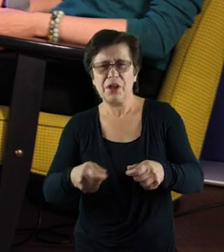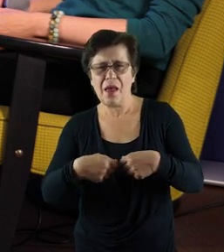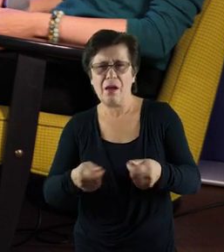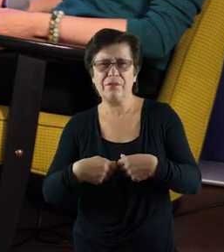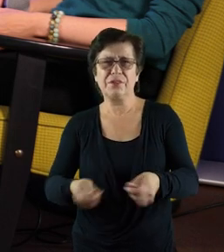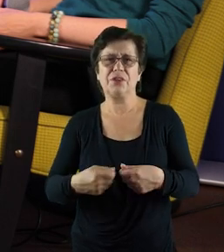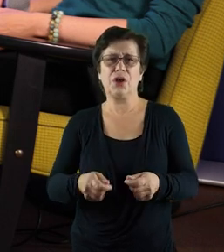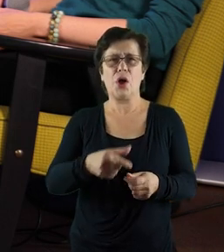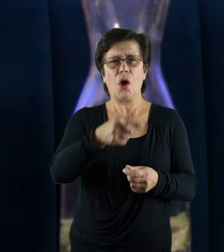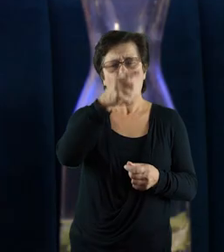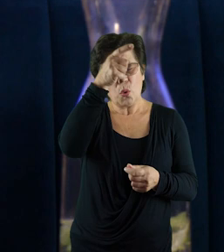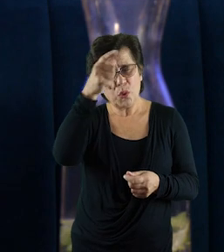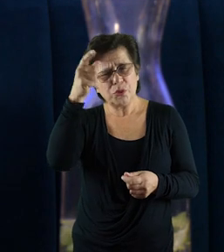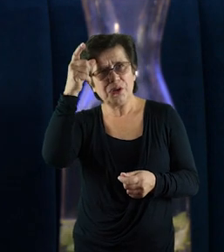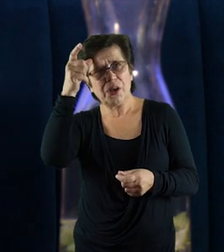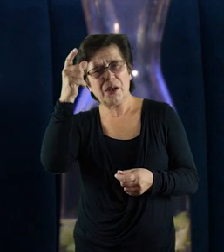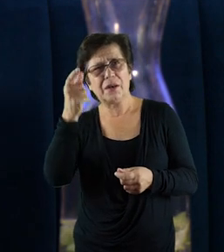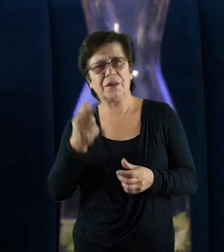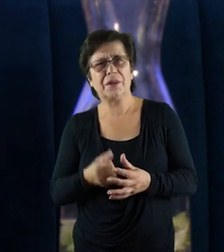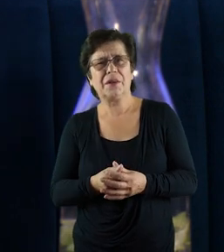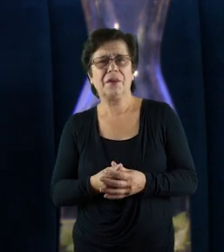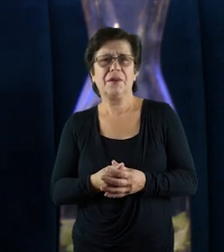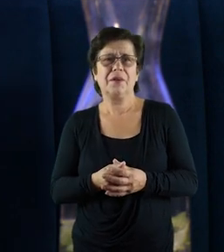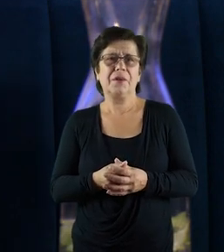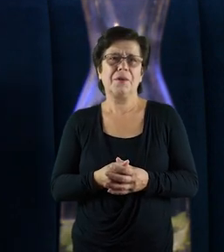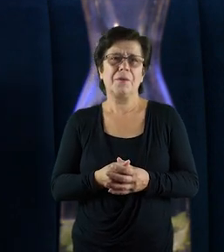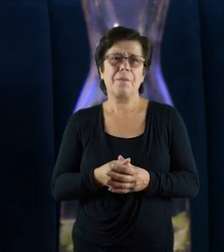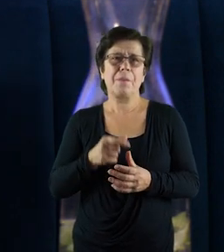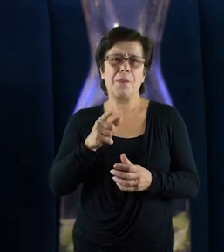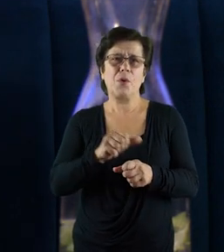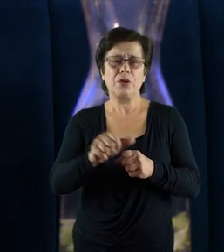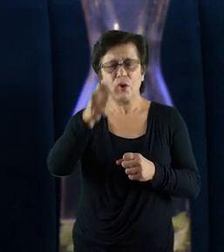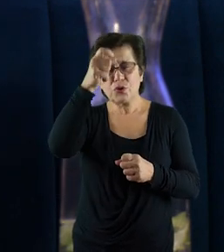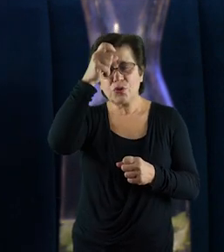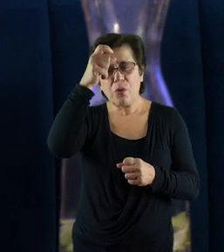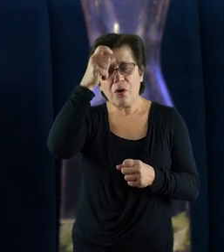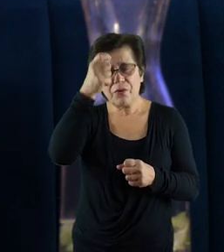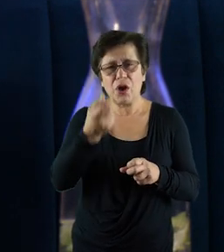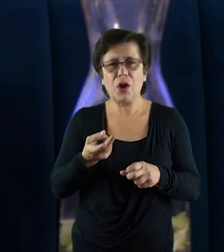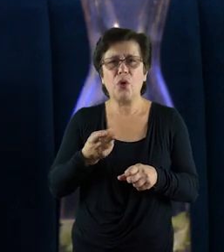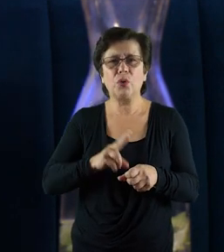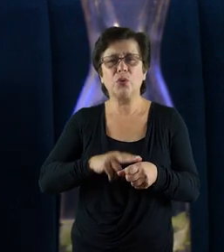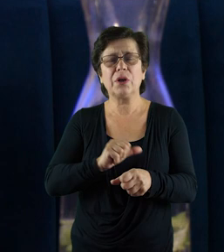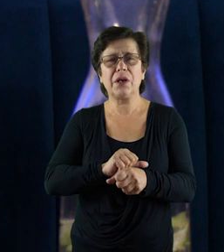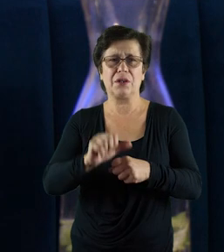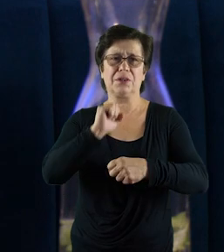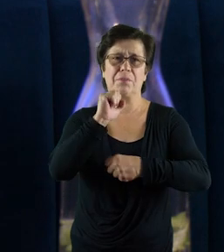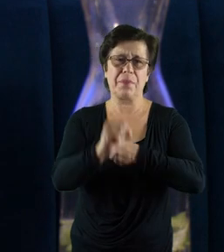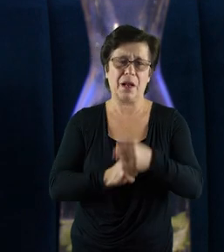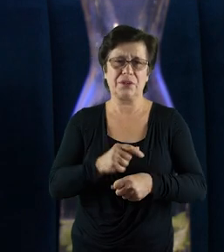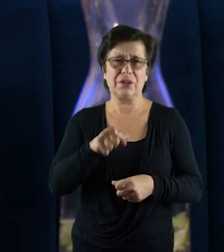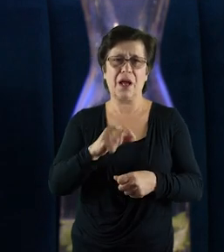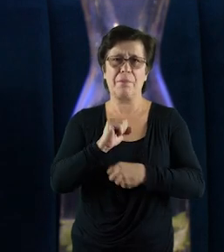ludzie, bohater tej poezji, tych dwóch pierwszych tomów, to jest po prostu człowiek, który właściwie jest pracą. Ta praca jest